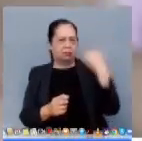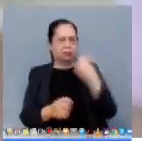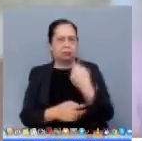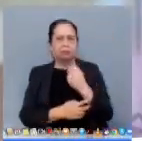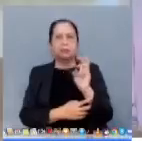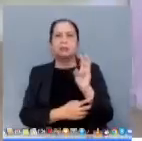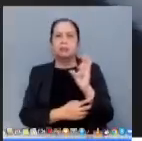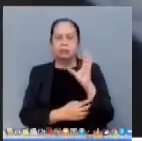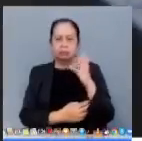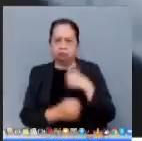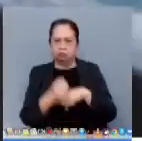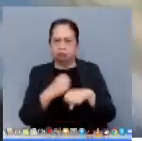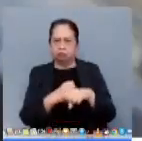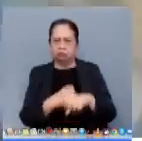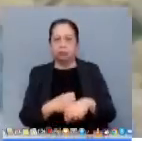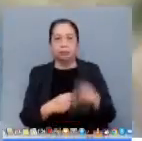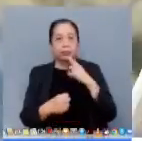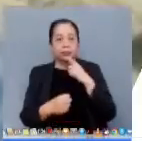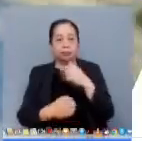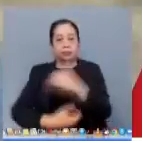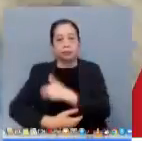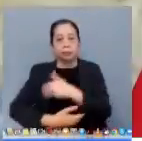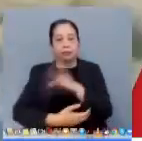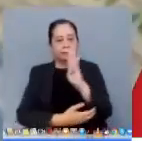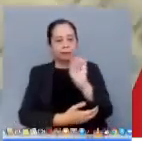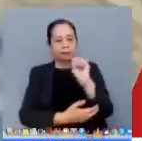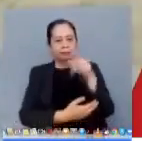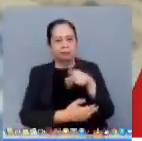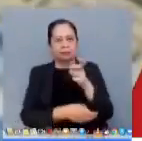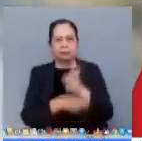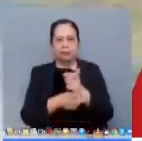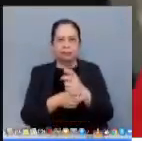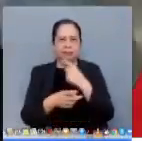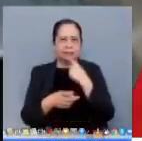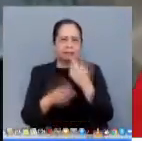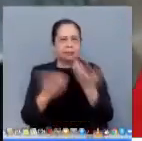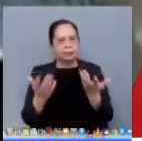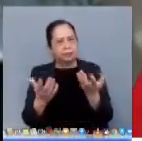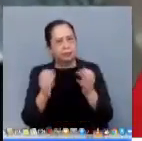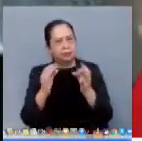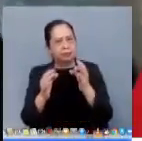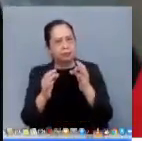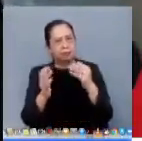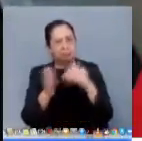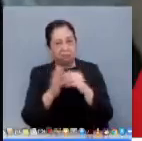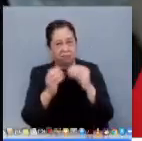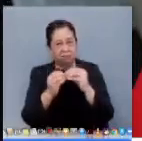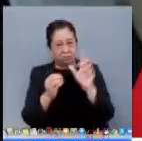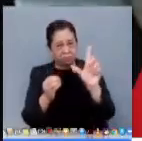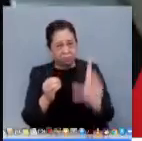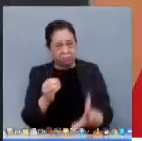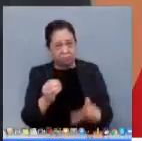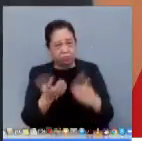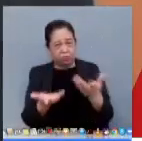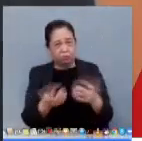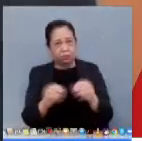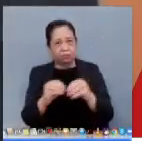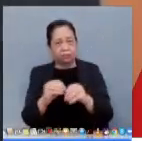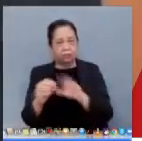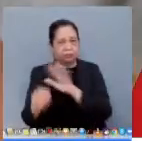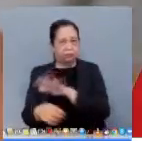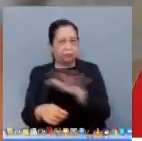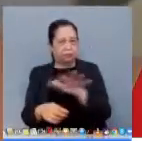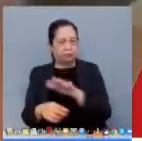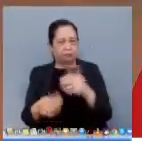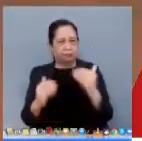taon. Ayon sa Bangko Sentral ng Pilipinas, mahirap sabihin sa ngayon kung bababa pa lalo ang halaga nito sa 55 level. Pero